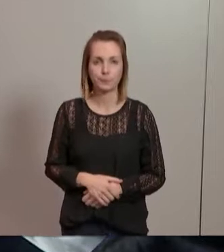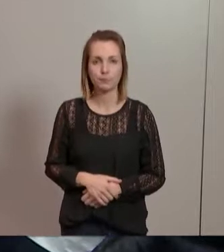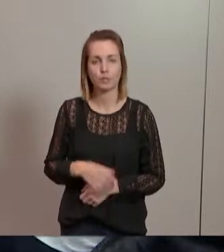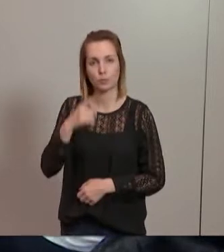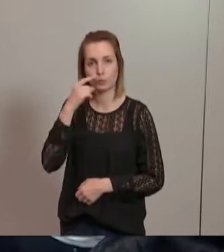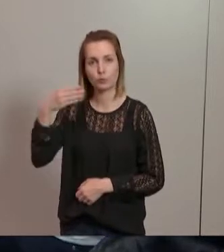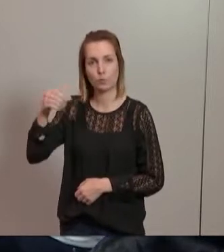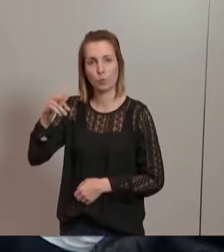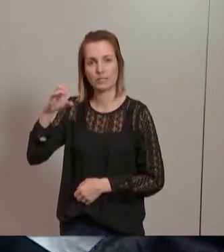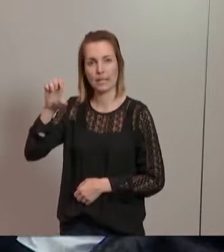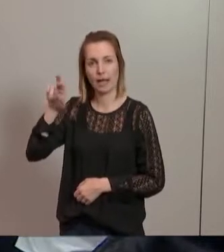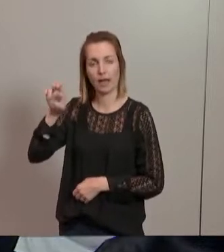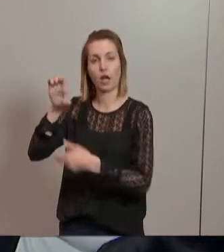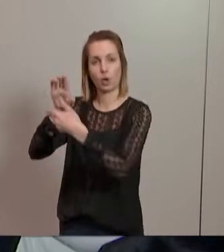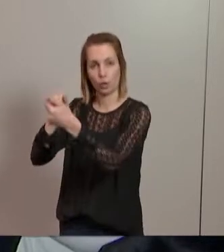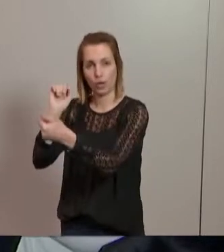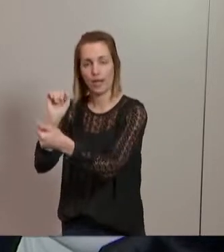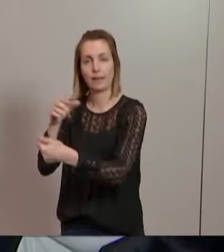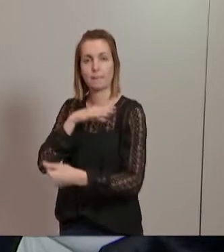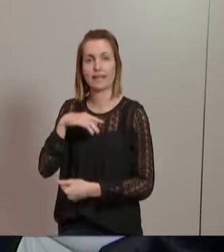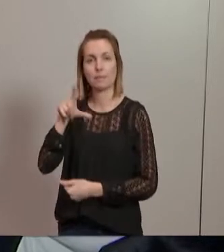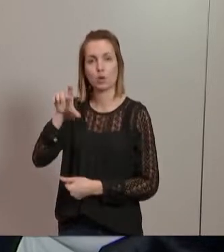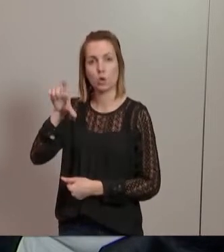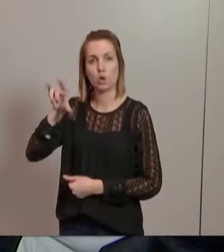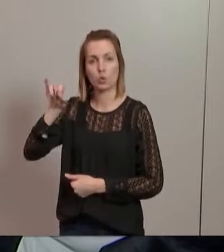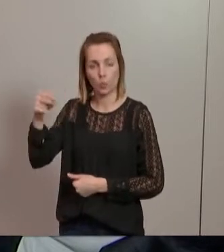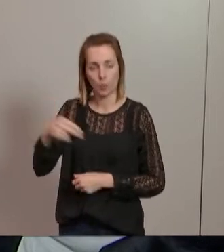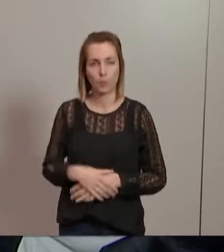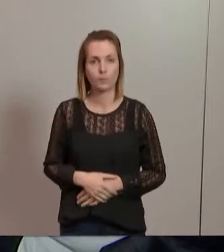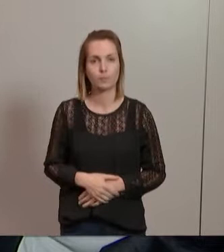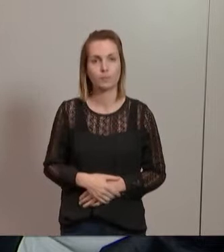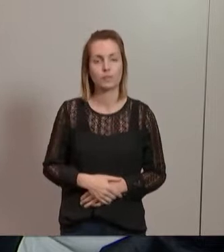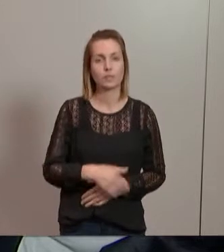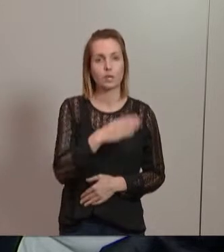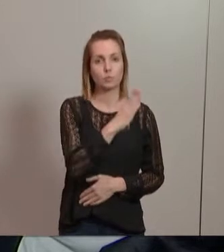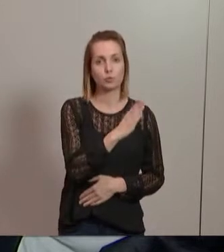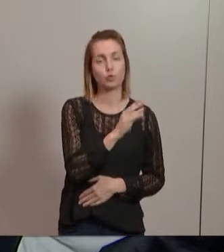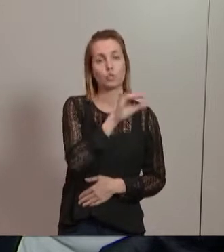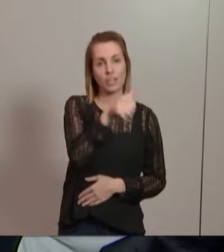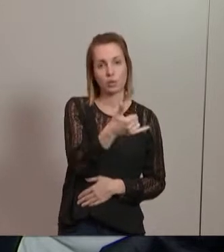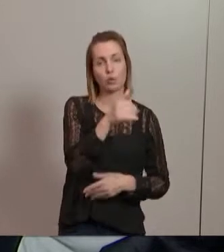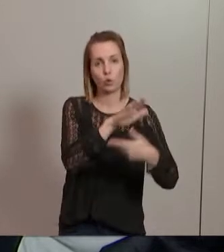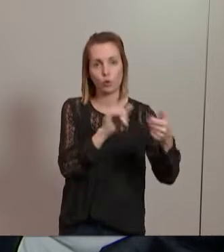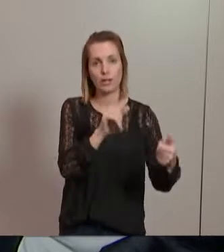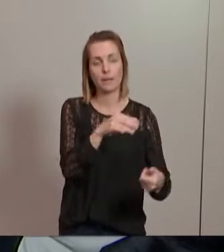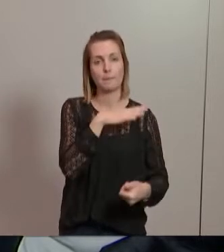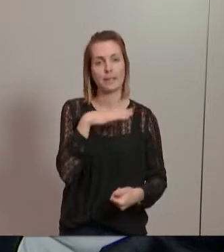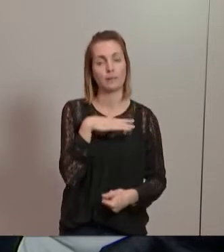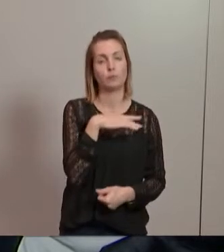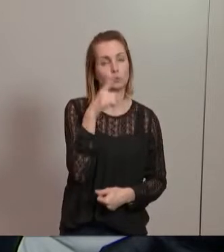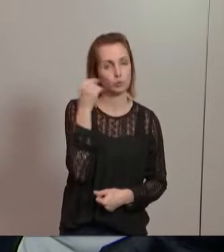Yves Mosser, absent, pouvoir Jessica Lelion. Hélène Bugeaud-Gergaud, absente, pouvoir